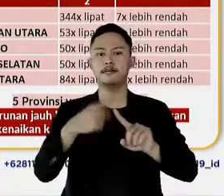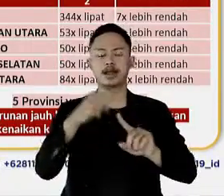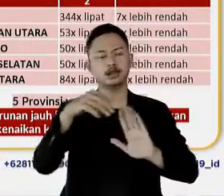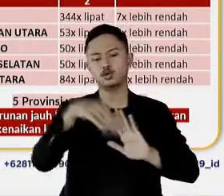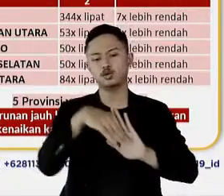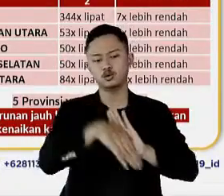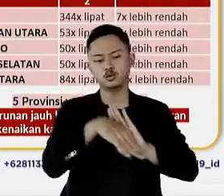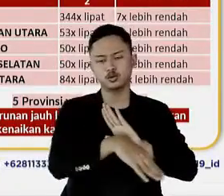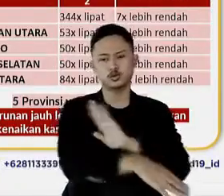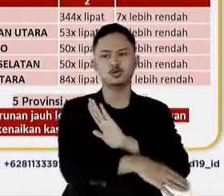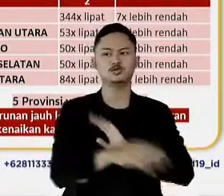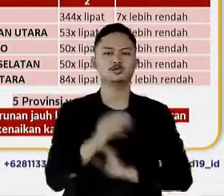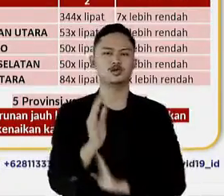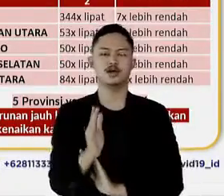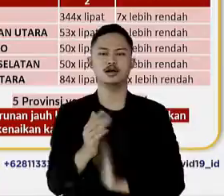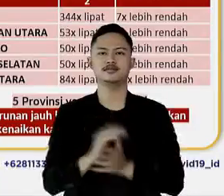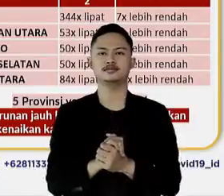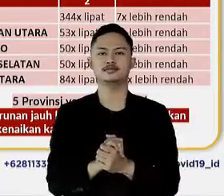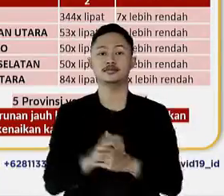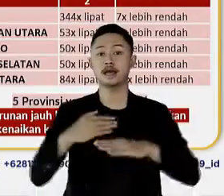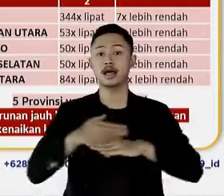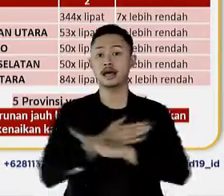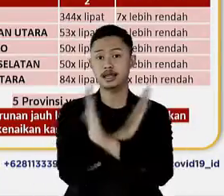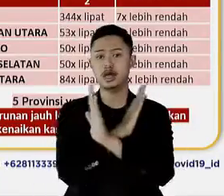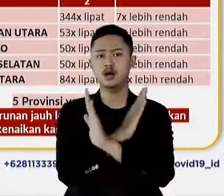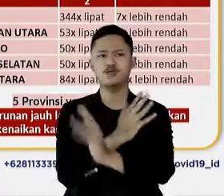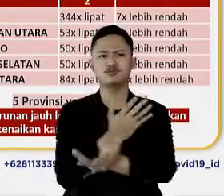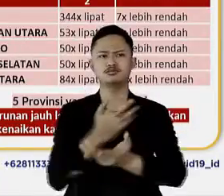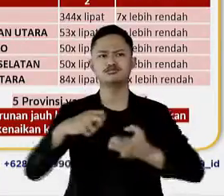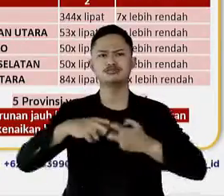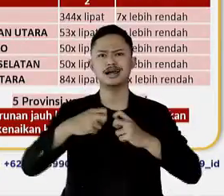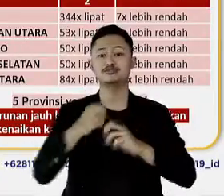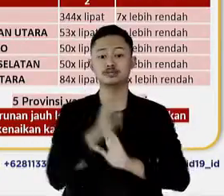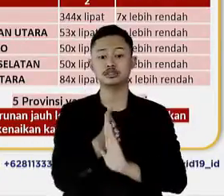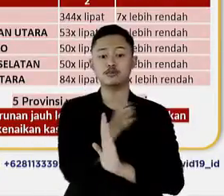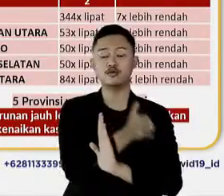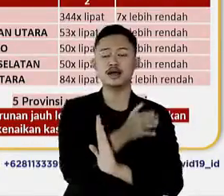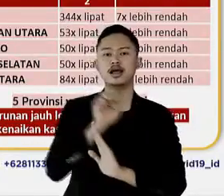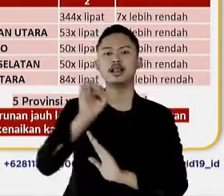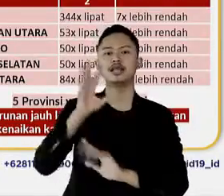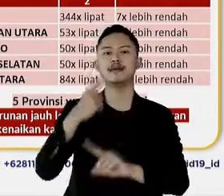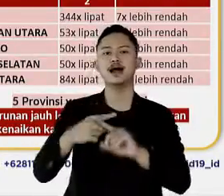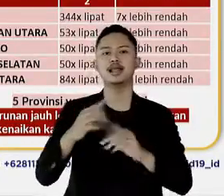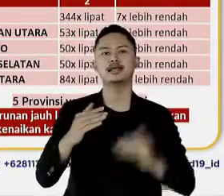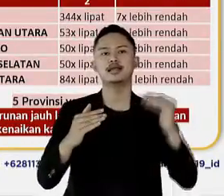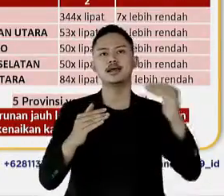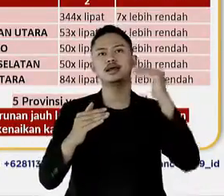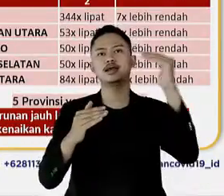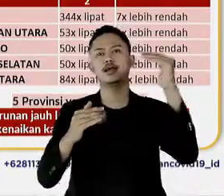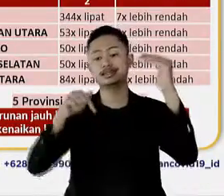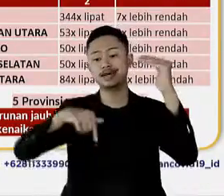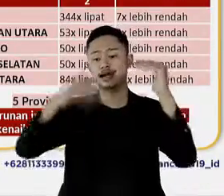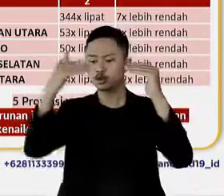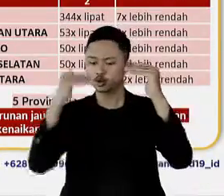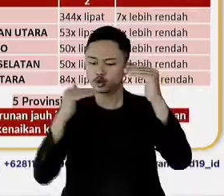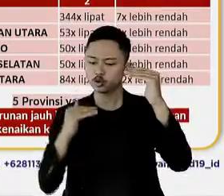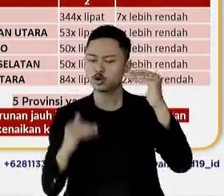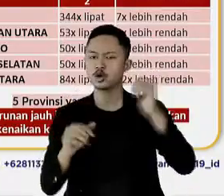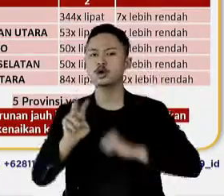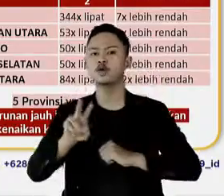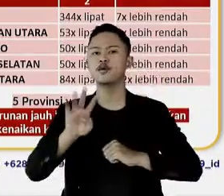lebih rendah Kepulauan Riau sebelumnya meningkat lima kali lipat saat ini berhasil turun